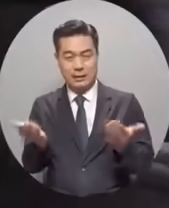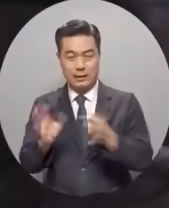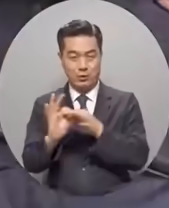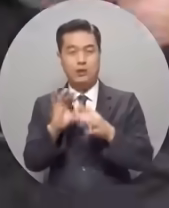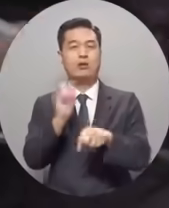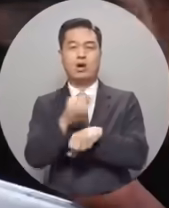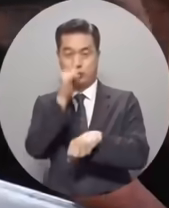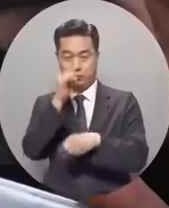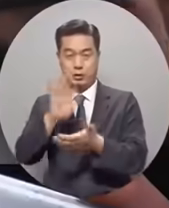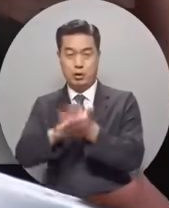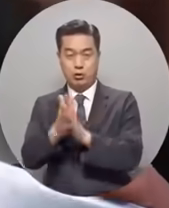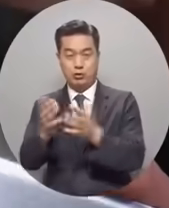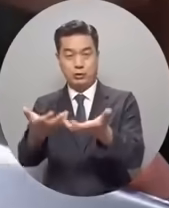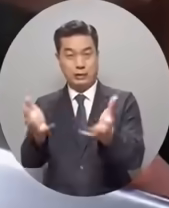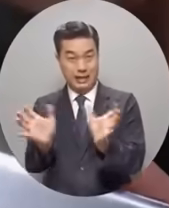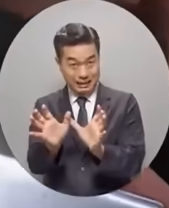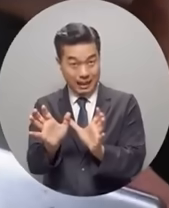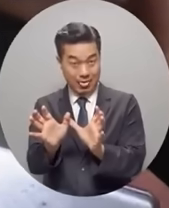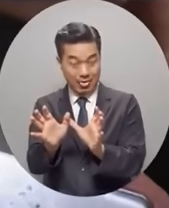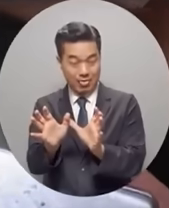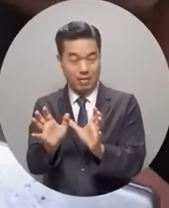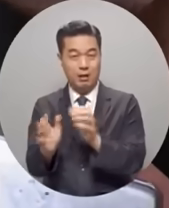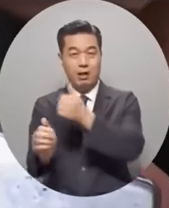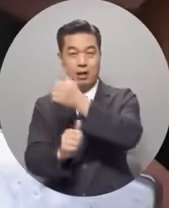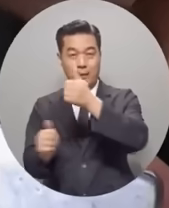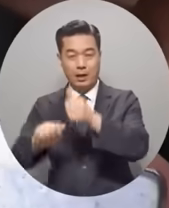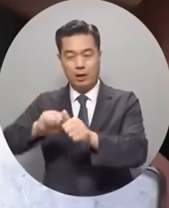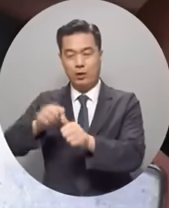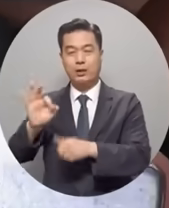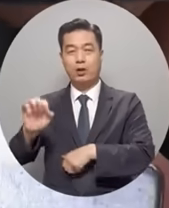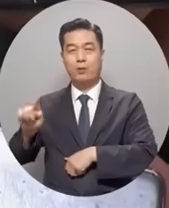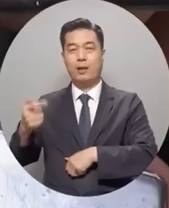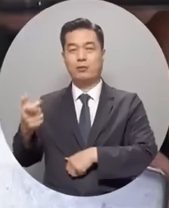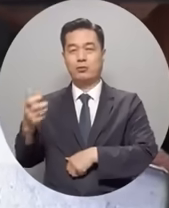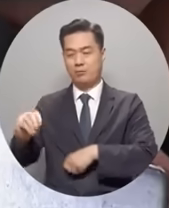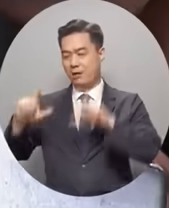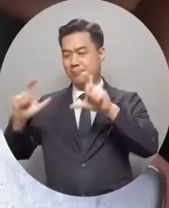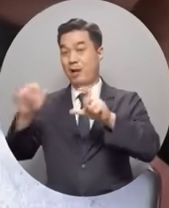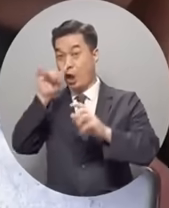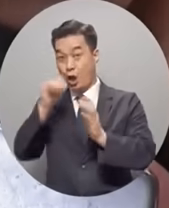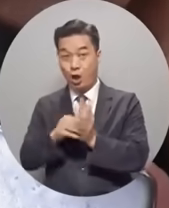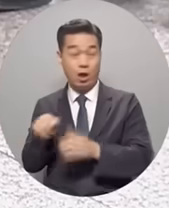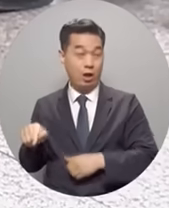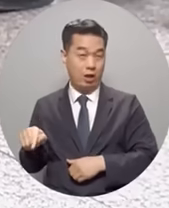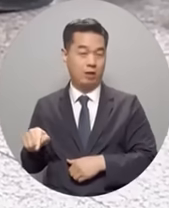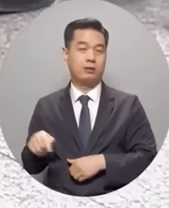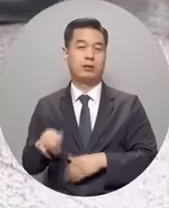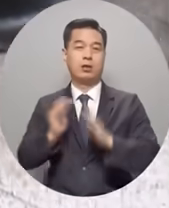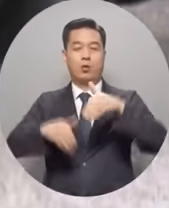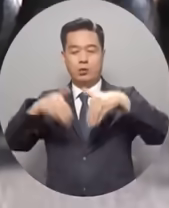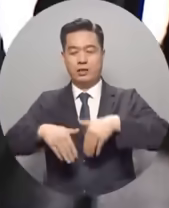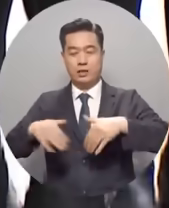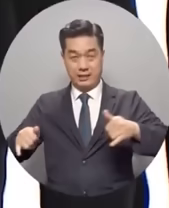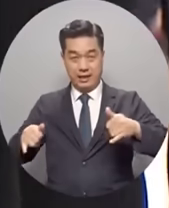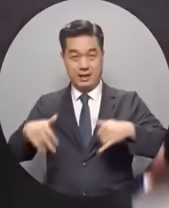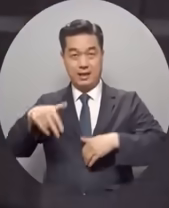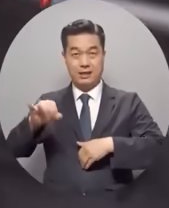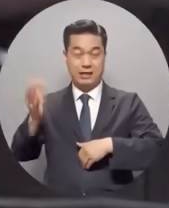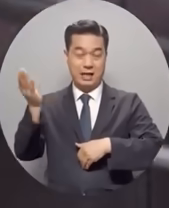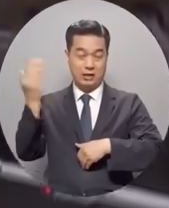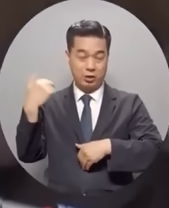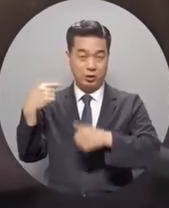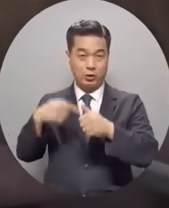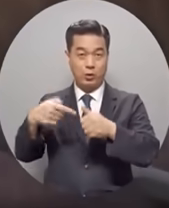단체 간부는 청탁금지법 위반으로 과태료 160만 원 처분을 받았습니다. 공직자였던 장 전 교육감